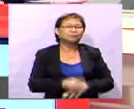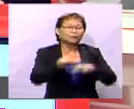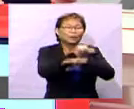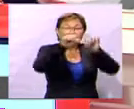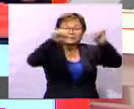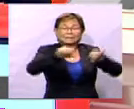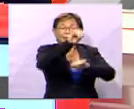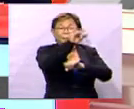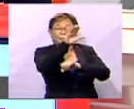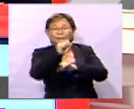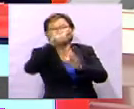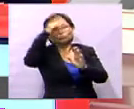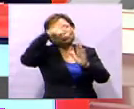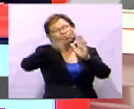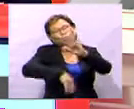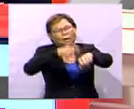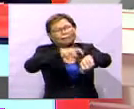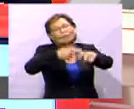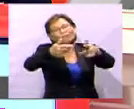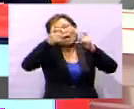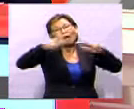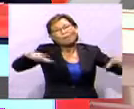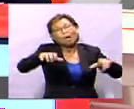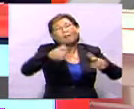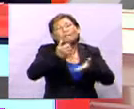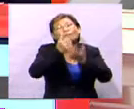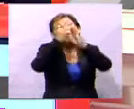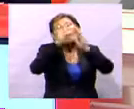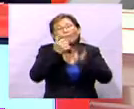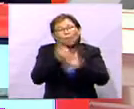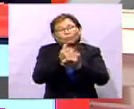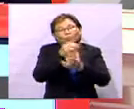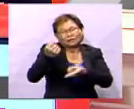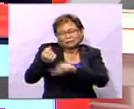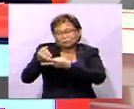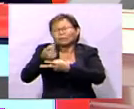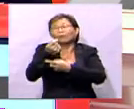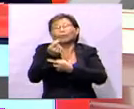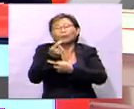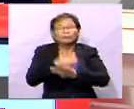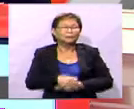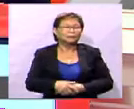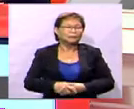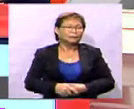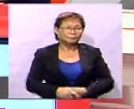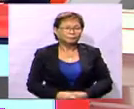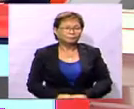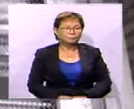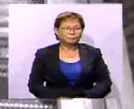sistem berkenaan bagi mengurangkan tempoh pembinaan rumah bantuan itu selain menjimatkan kos.